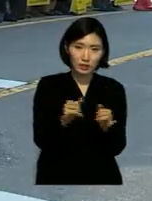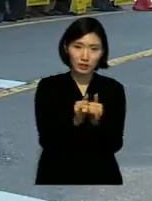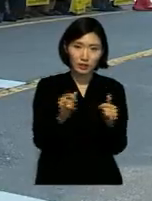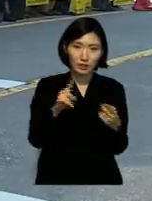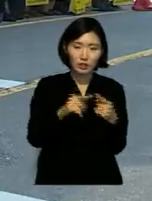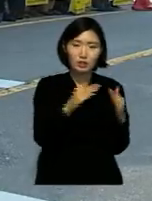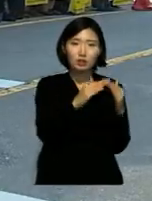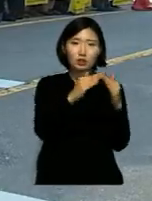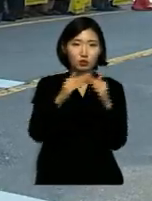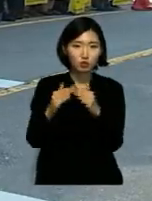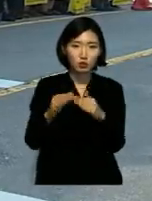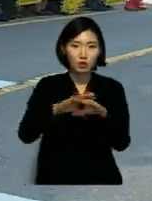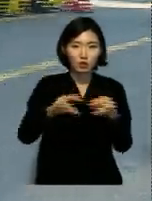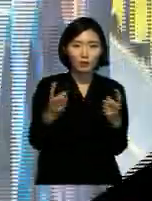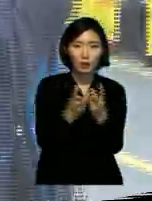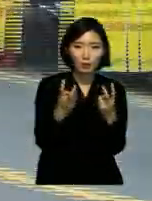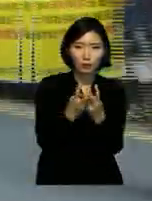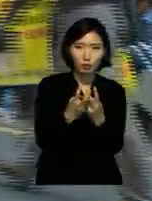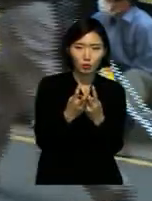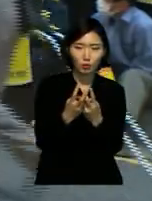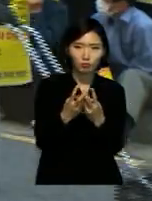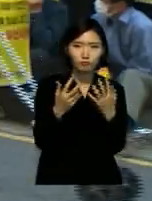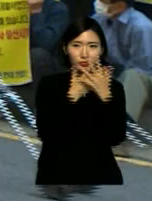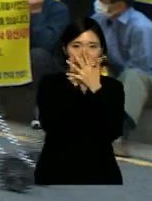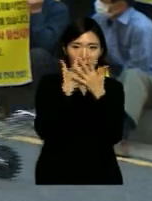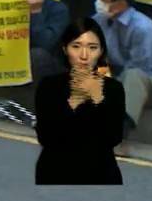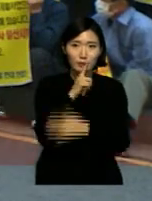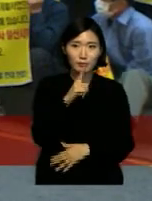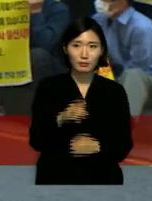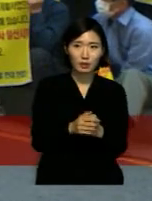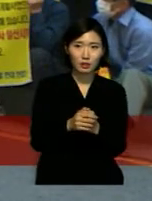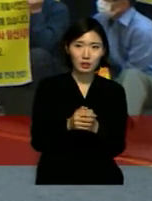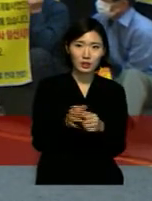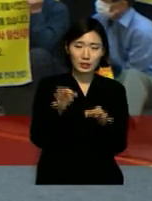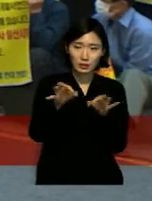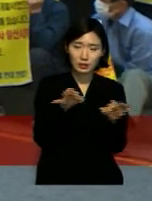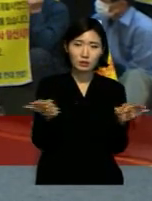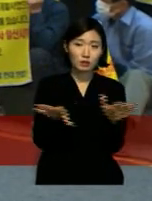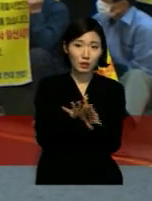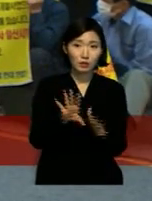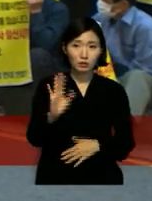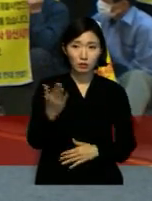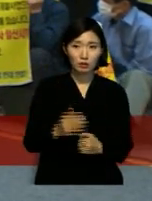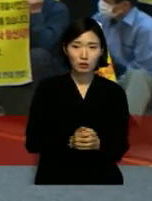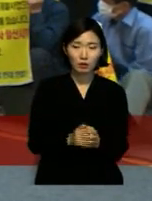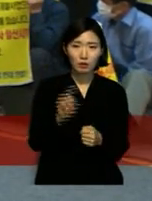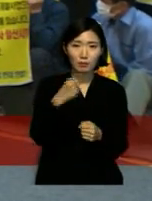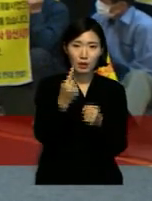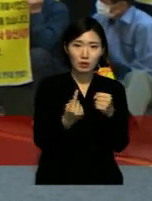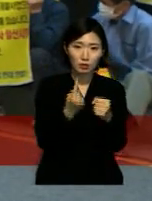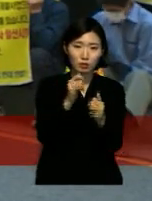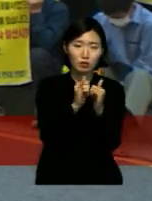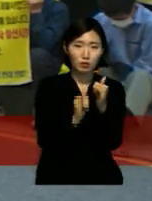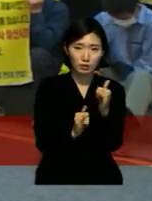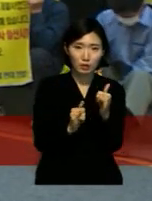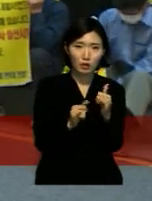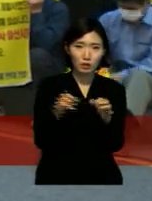대책도 미미하다는 지적입니다. 시장이 없어집니다. 백년역세 시장을 갖다가